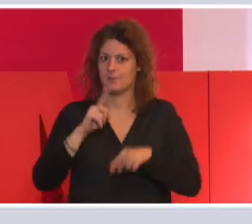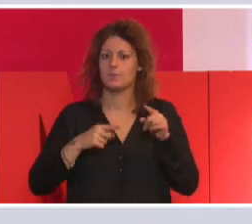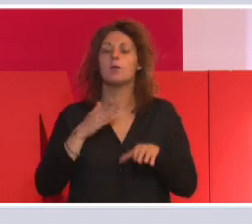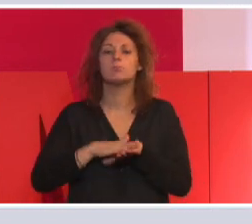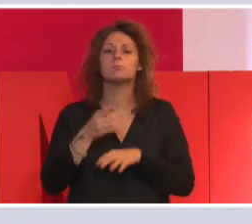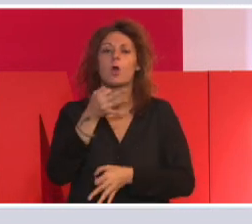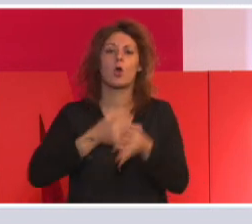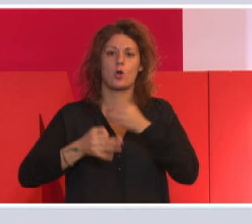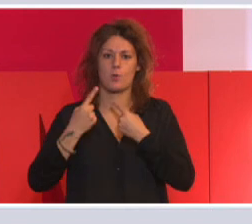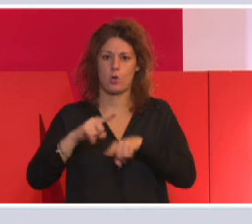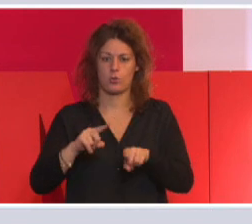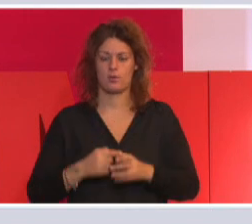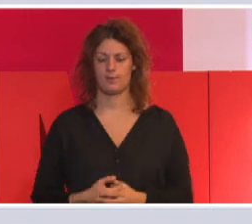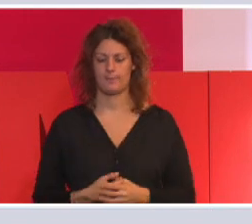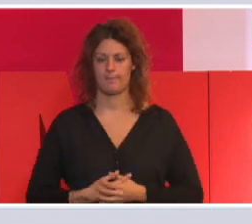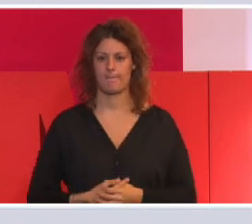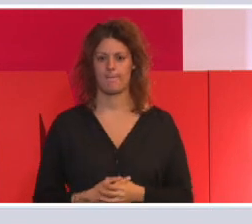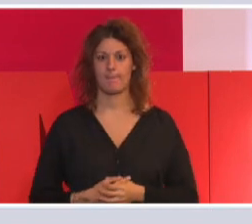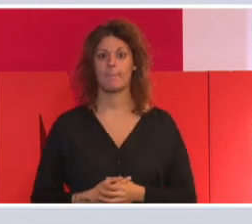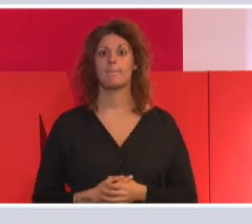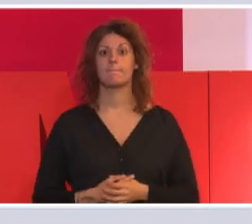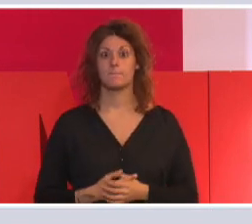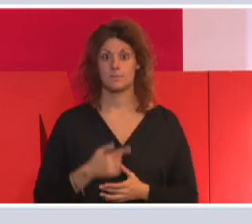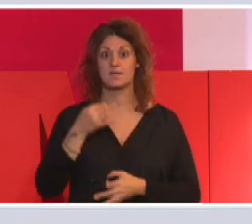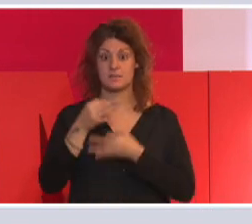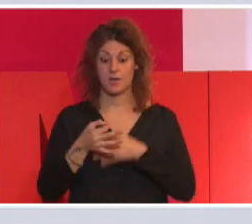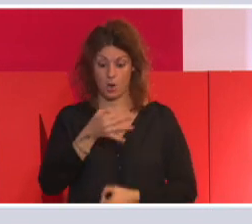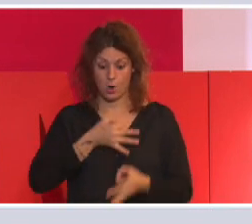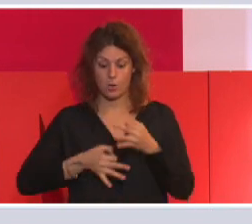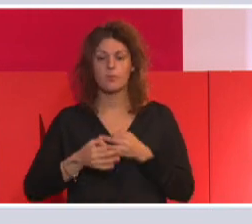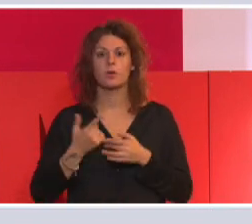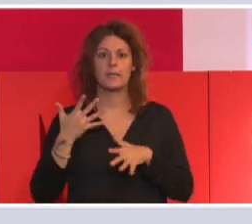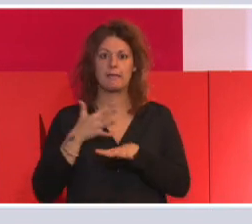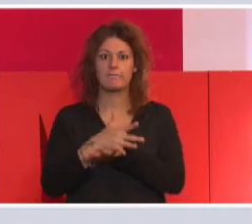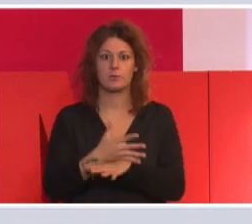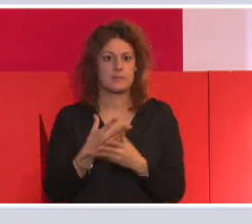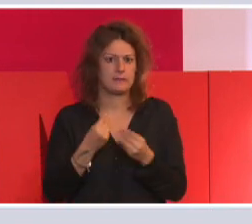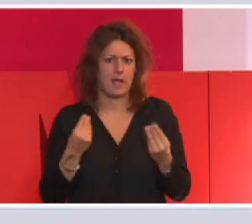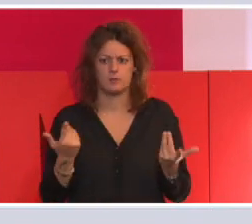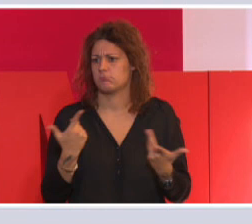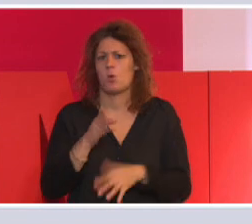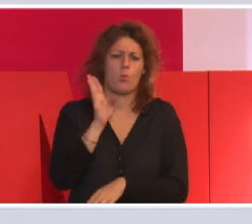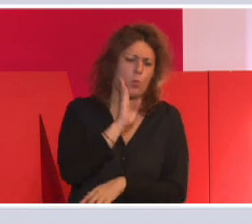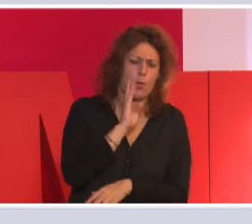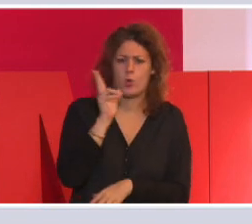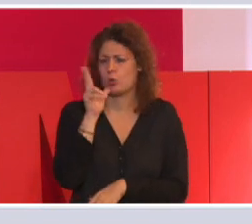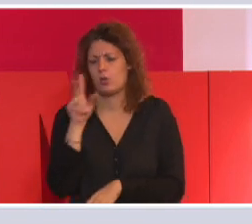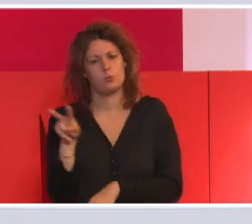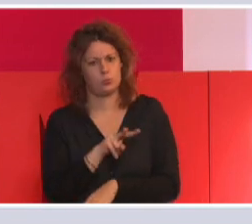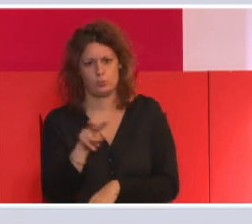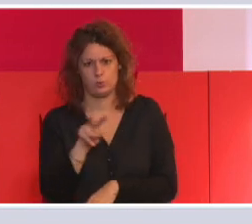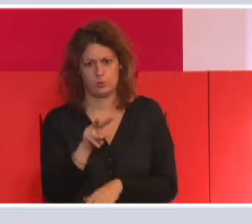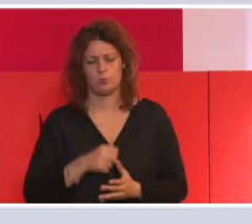quindi capite che grandissimo impatto a questo ormone in entrambi i sessi quindi non solo nella donna sebbene